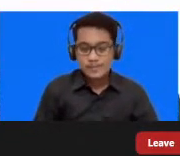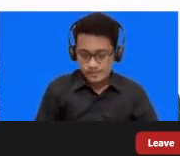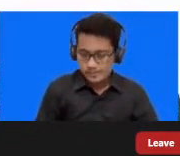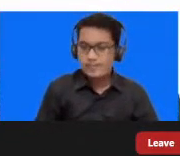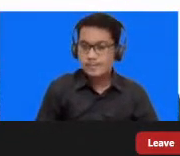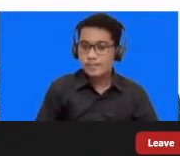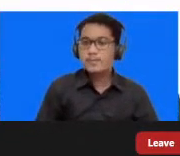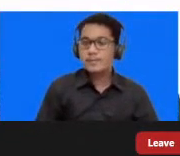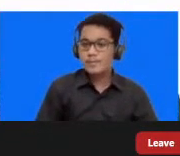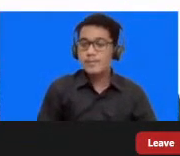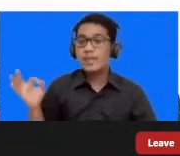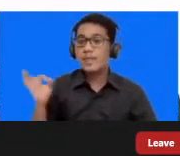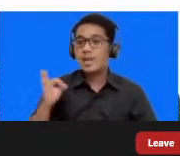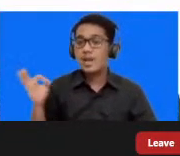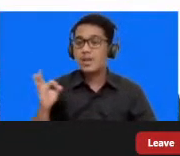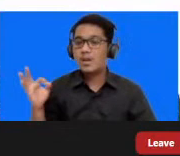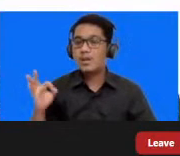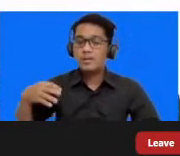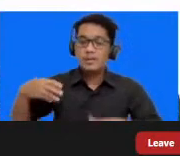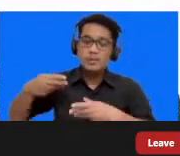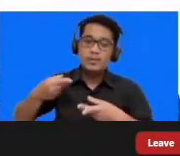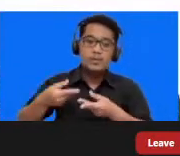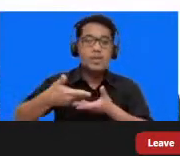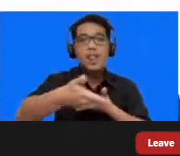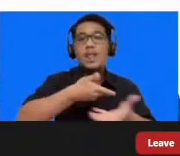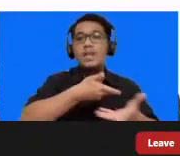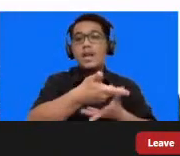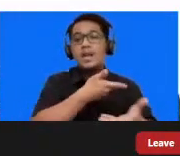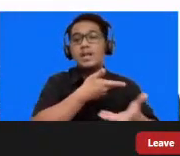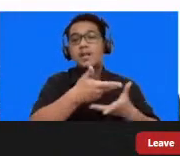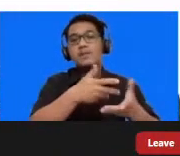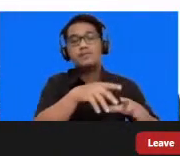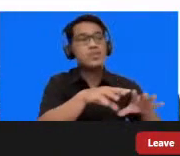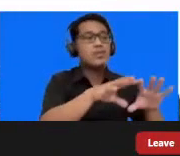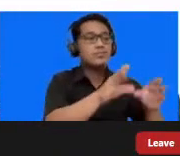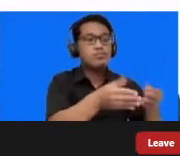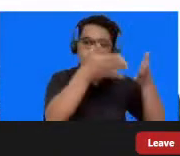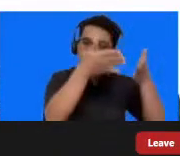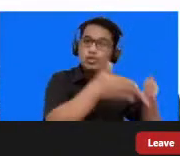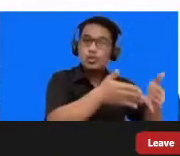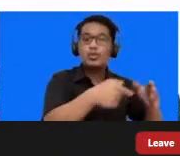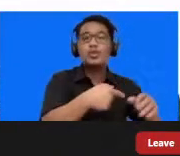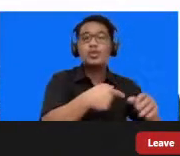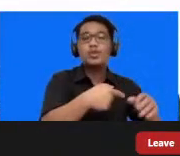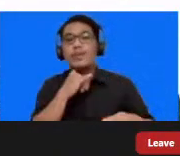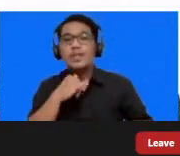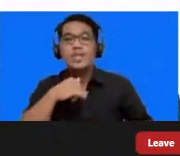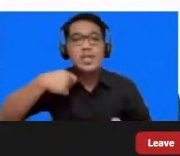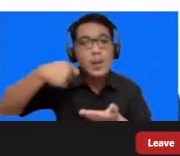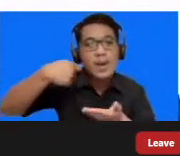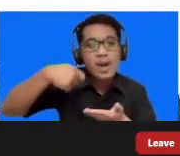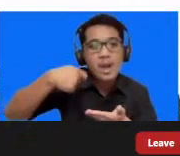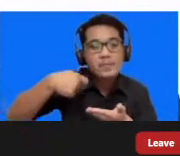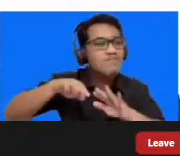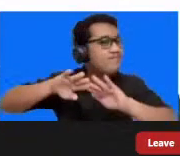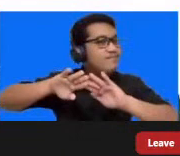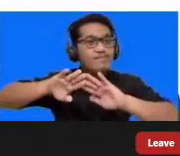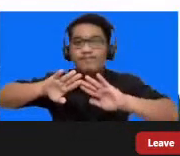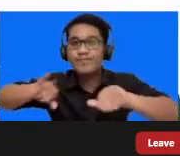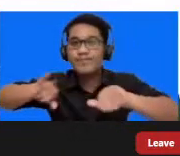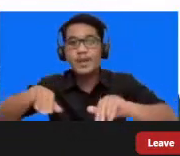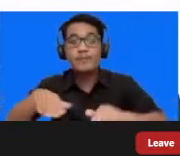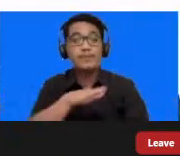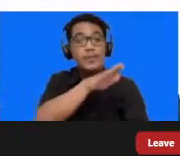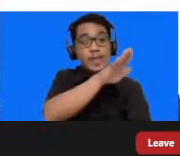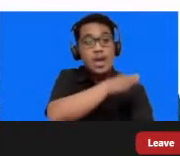kami berikan pelayanan yang eksklusif bagi mereka. Ya, dari mulai makanannya kita bedakan. Antara anak-anak,